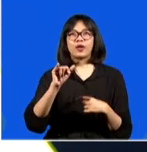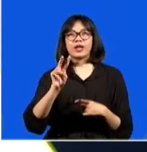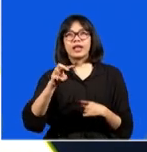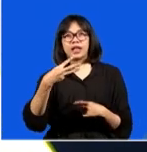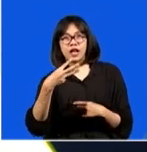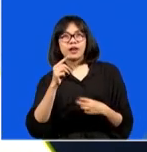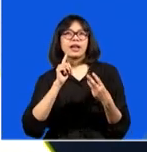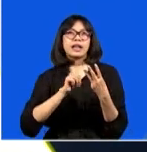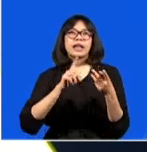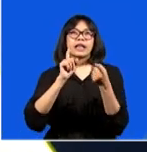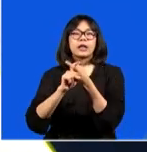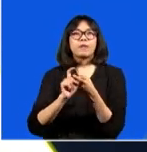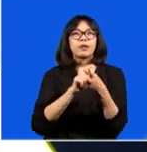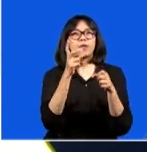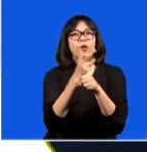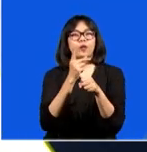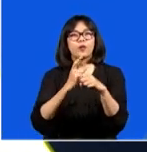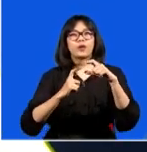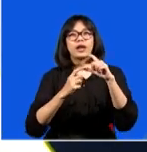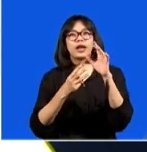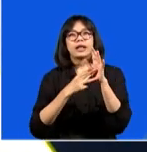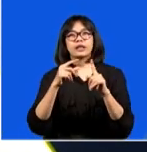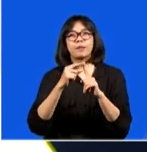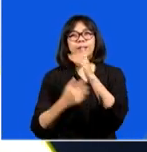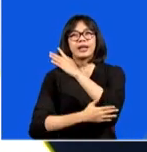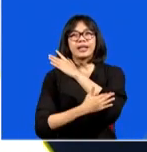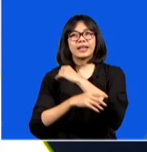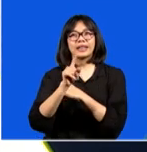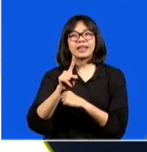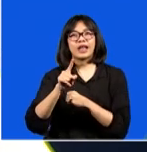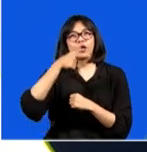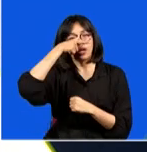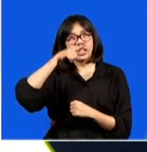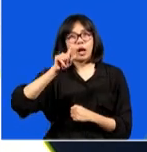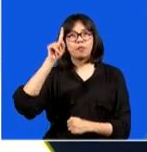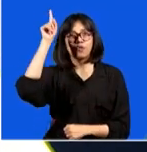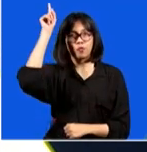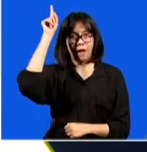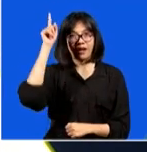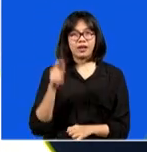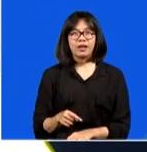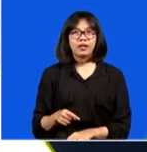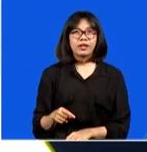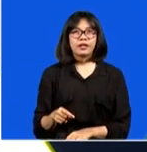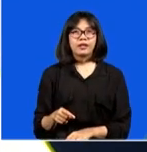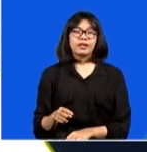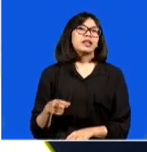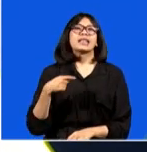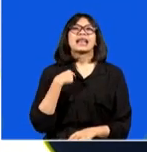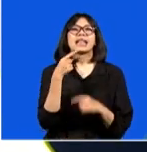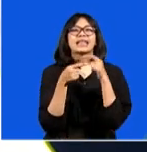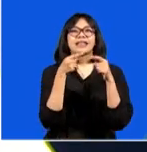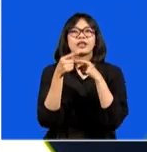dari teman-teman guru SMP Negeri 1 Sungkai Selatan Kabupaten Lampung Utara baik masastri saya akan bercerita